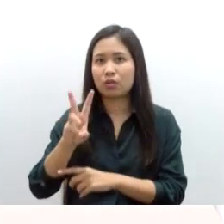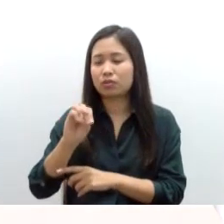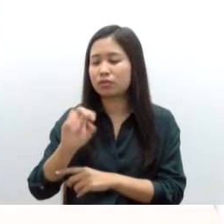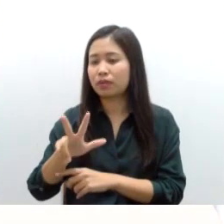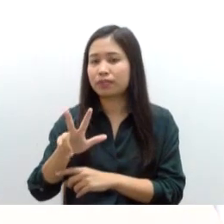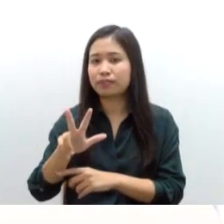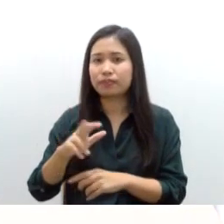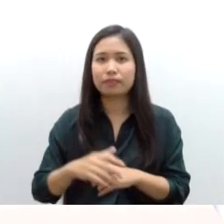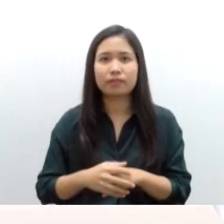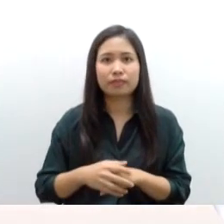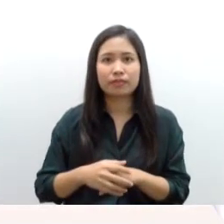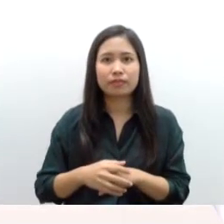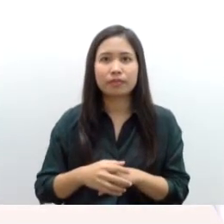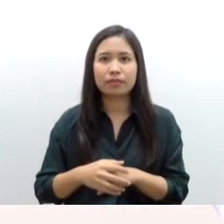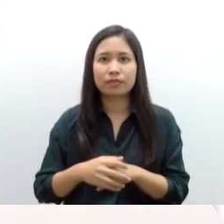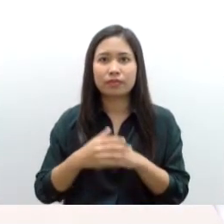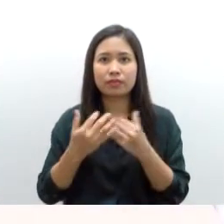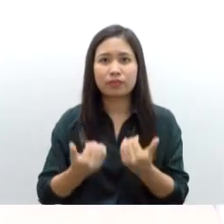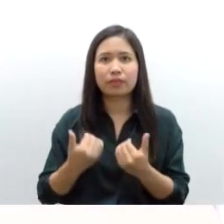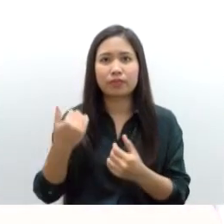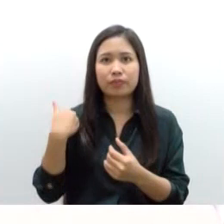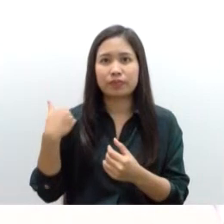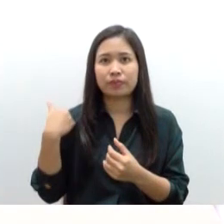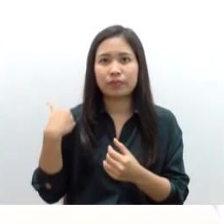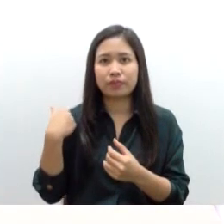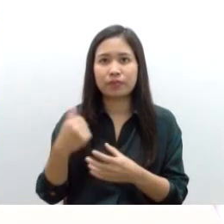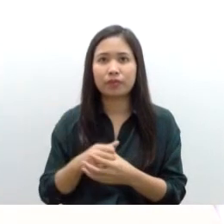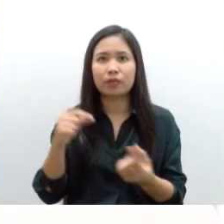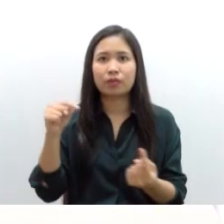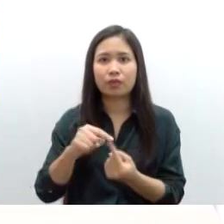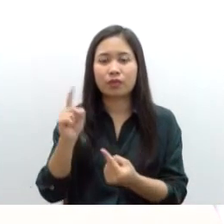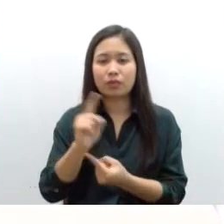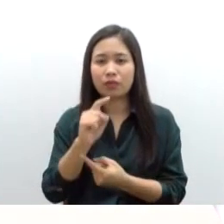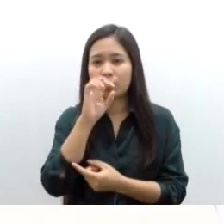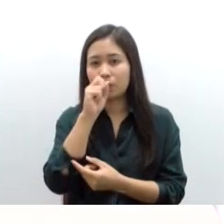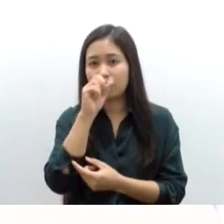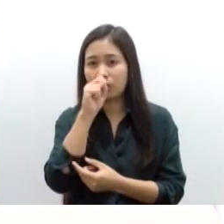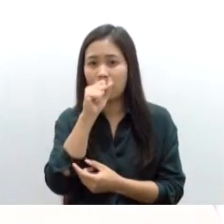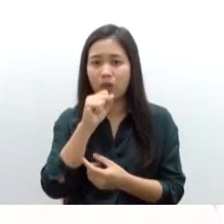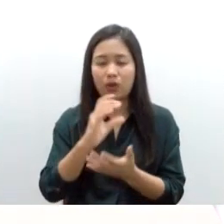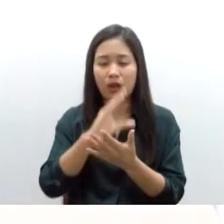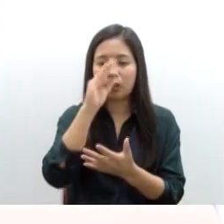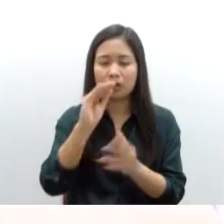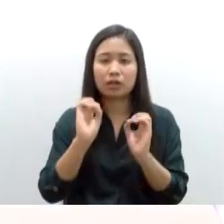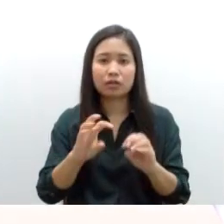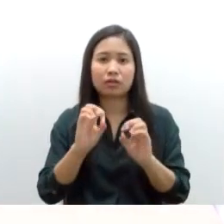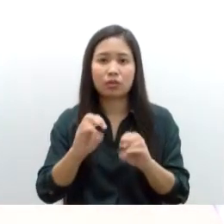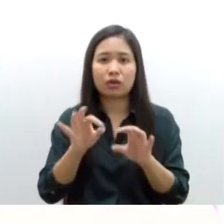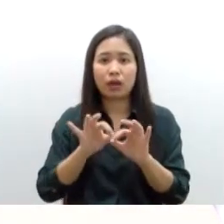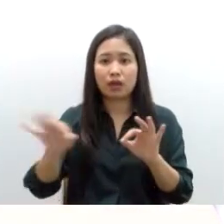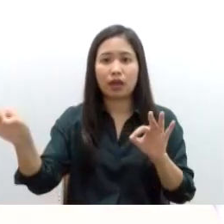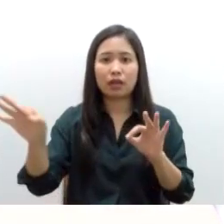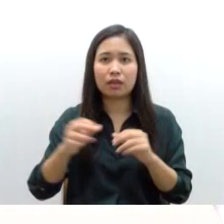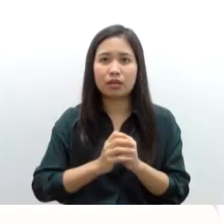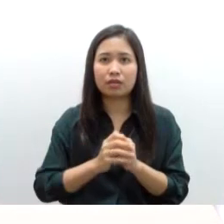2563ถ้าท่านจำได้เป็นวันแรกที่ kick off นะครับในเรื่องของการทดลองการจัดการเรียนการสอนทางไกลนะครับซึ่